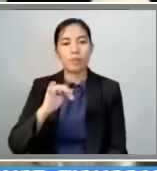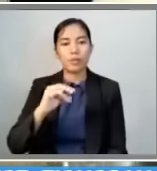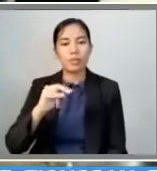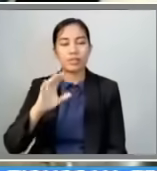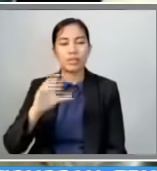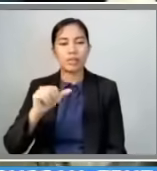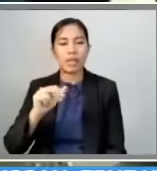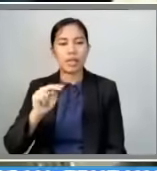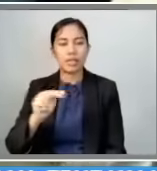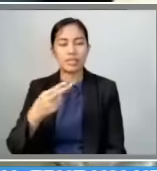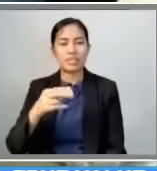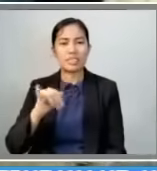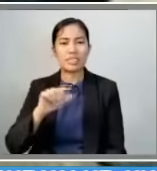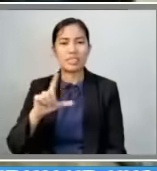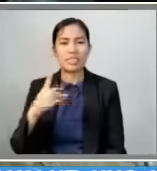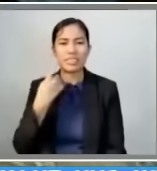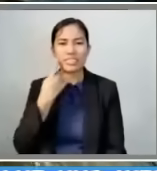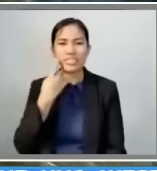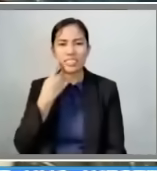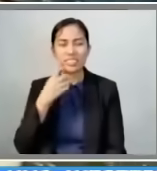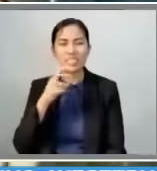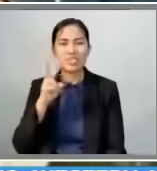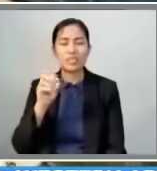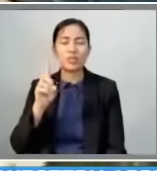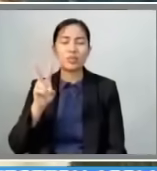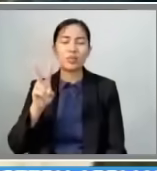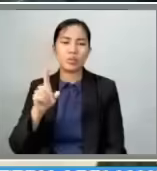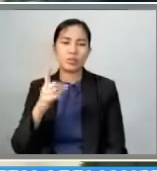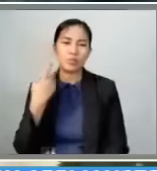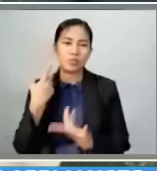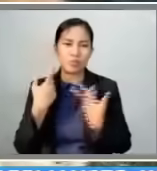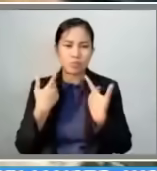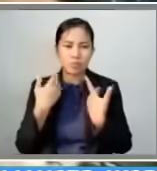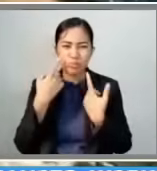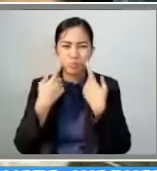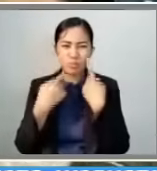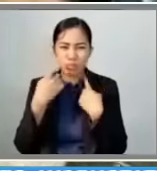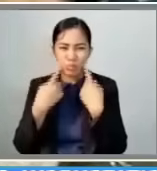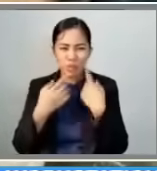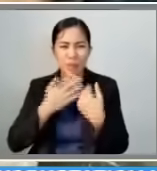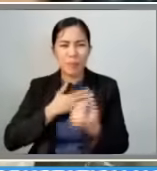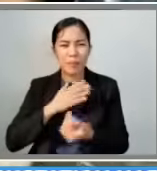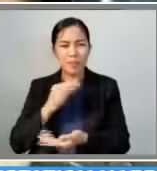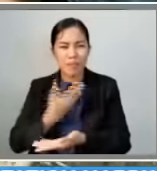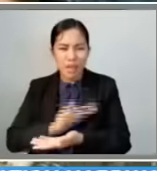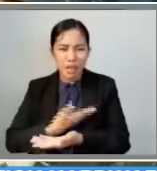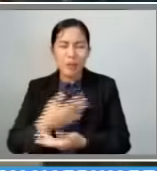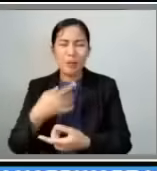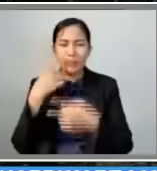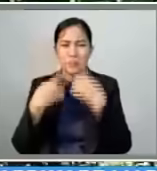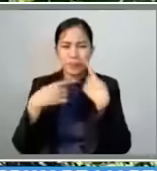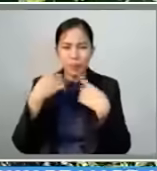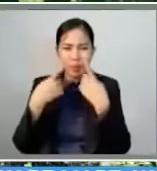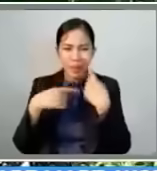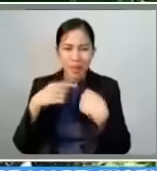October 2021. Anak ko! Anak ko! Wang anak ko! Si Tania po